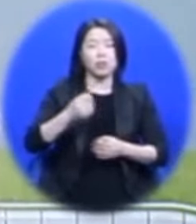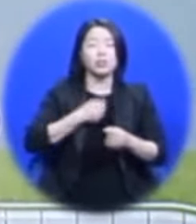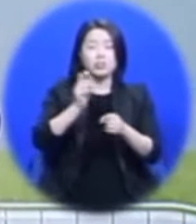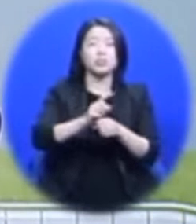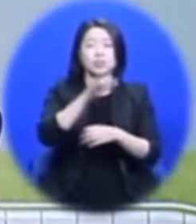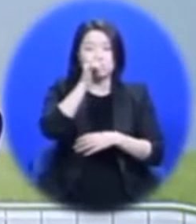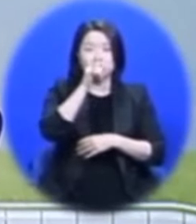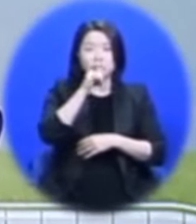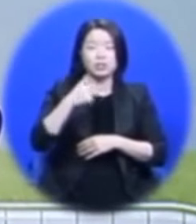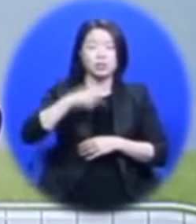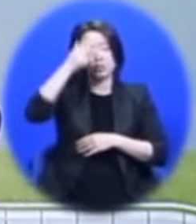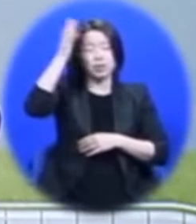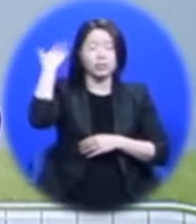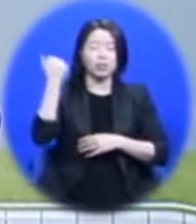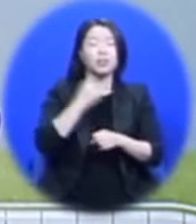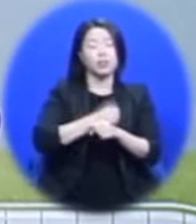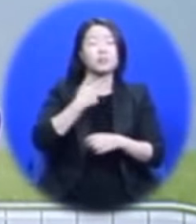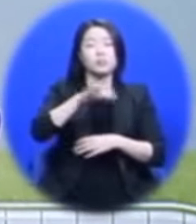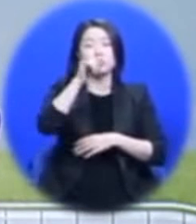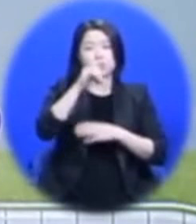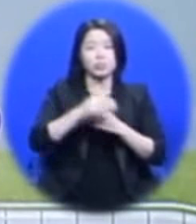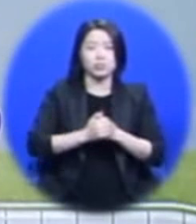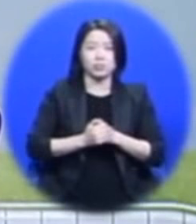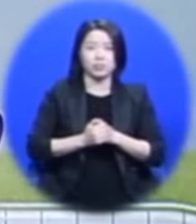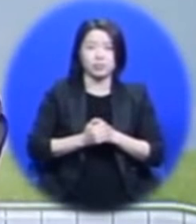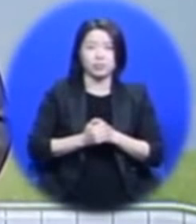옛날에 한번 해봤어,